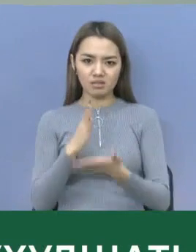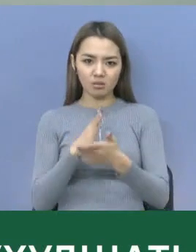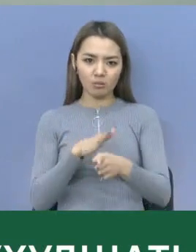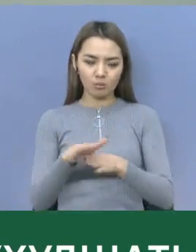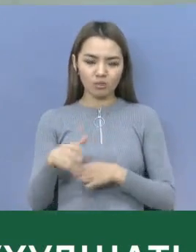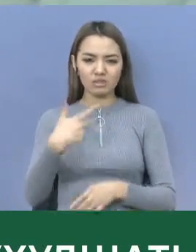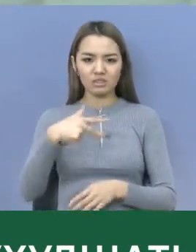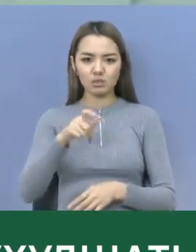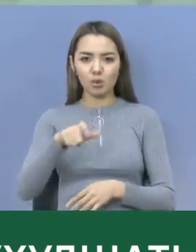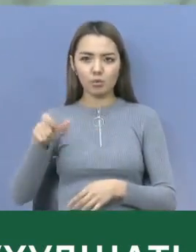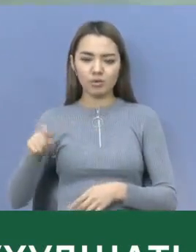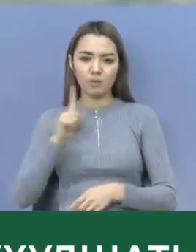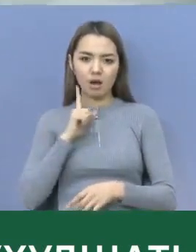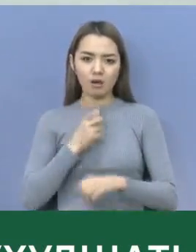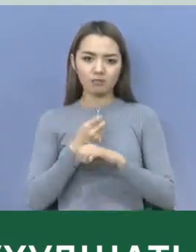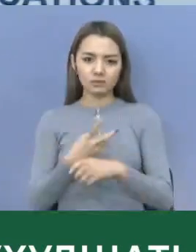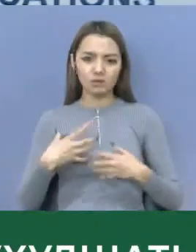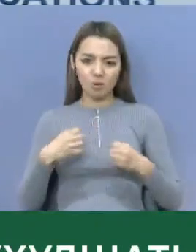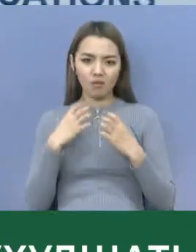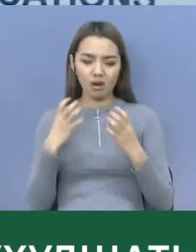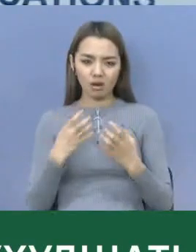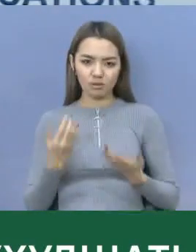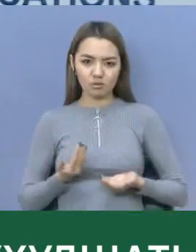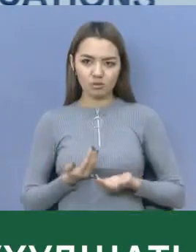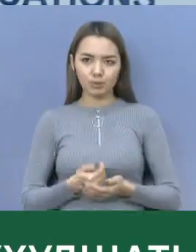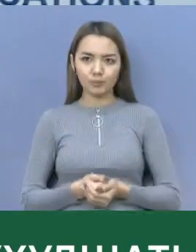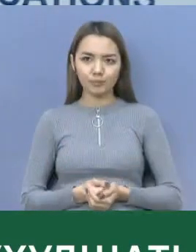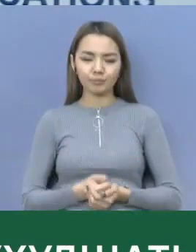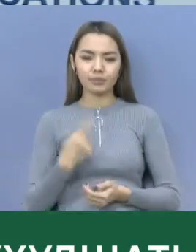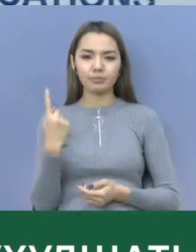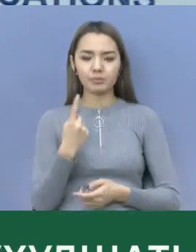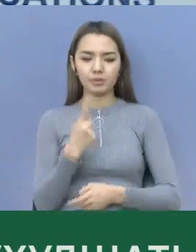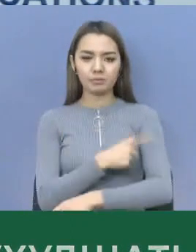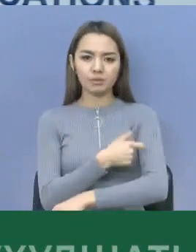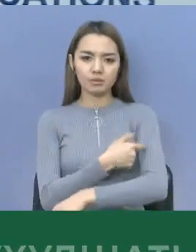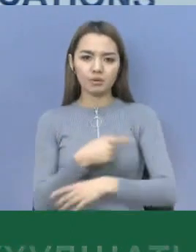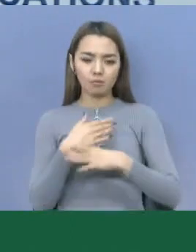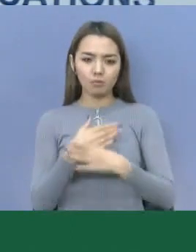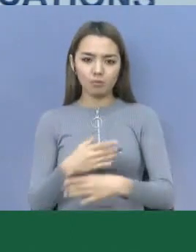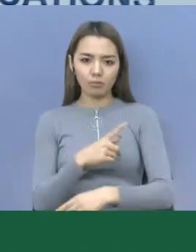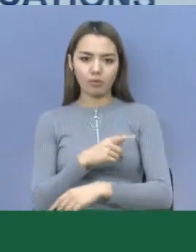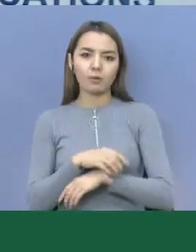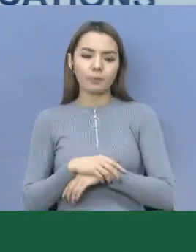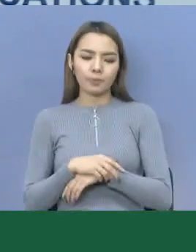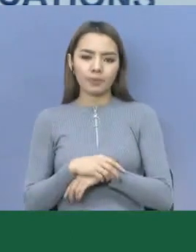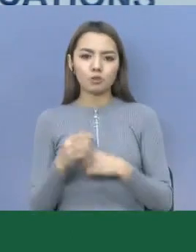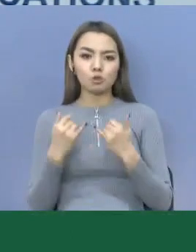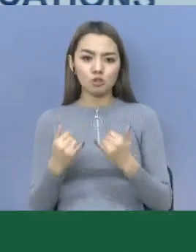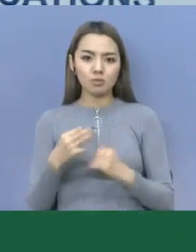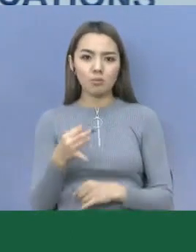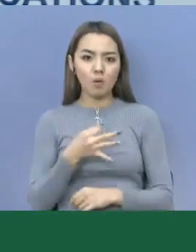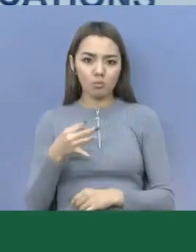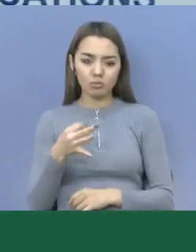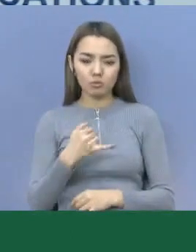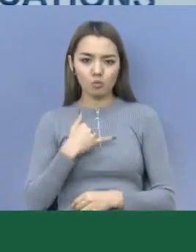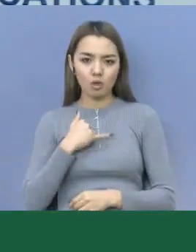30 пациентов находятся в реанимации. Службы первичной медико-санитарной помощи поликлиник на сегодняшний день по области